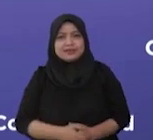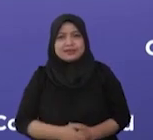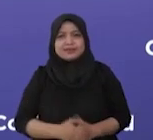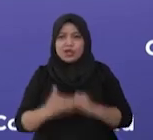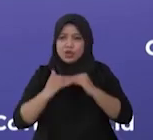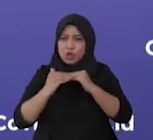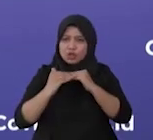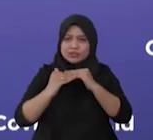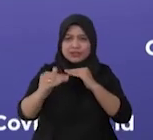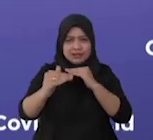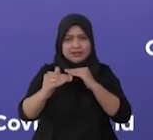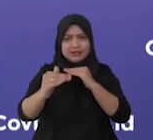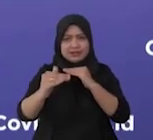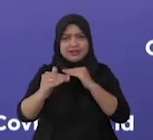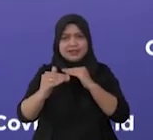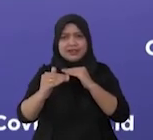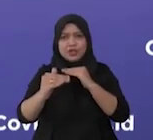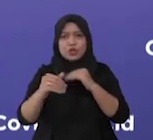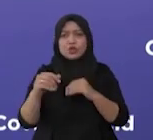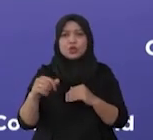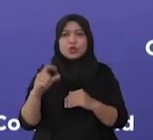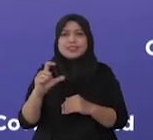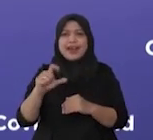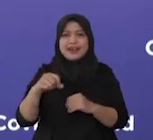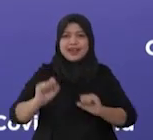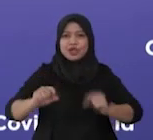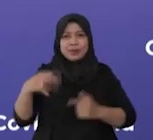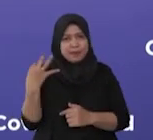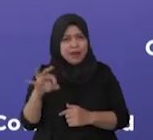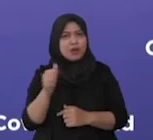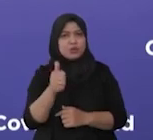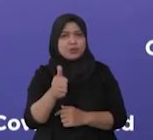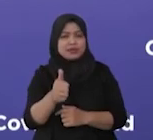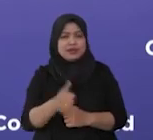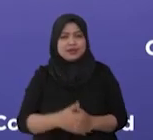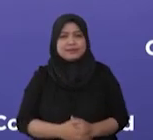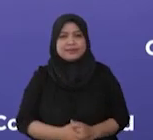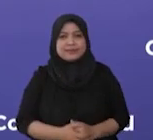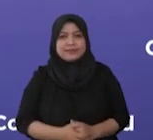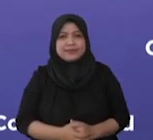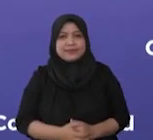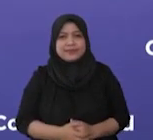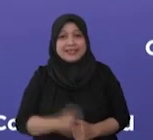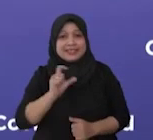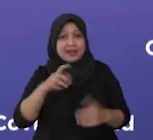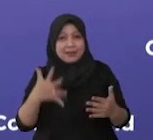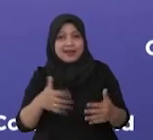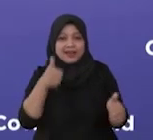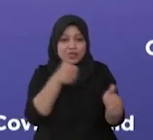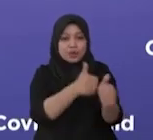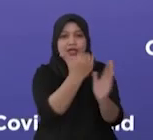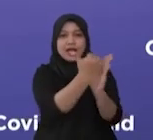konsisten Nurma hidup yang baru yang mengedepankan protokol kesehatan